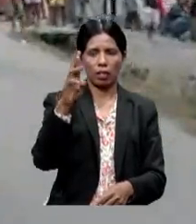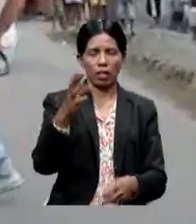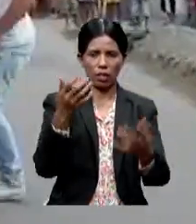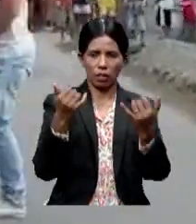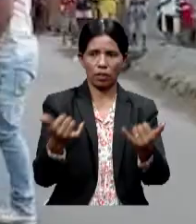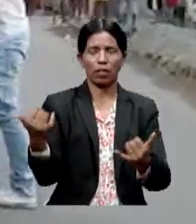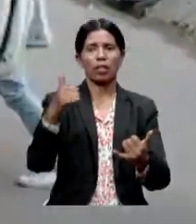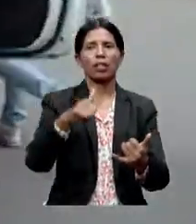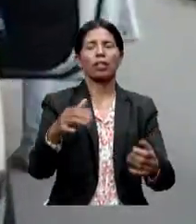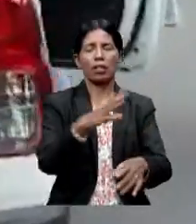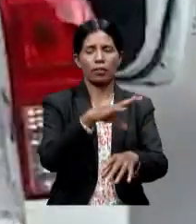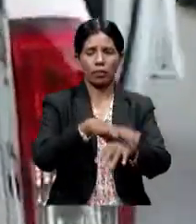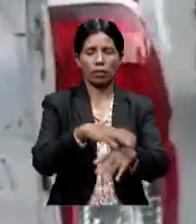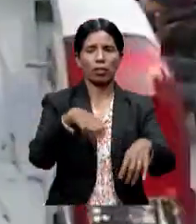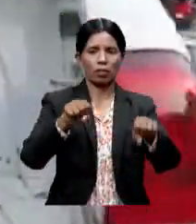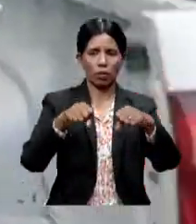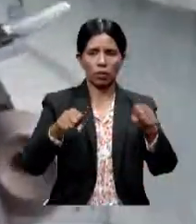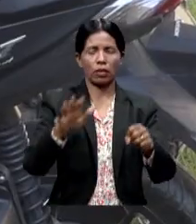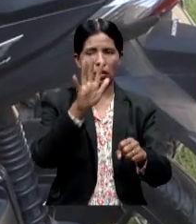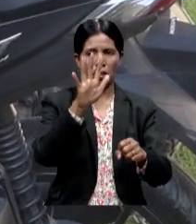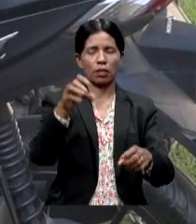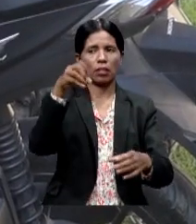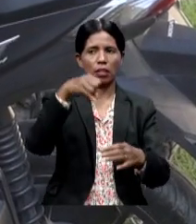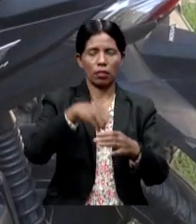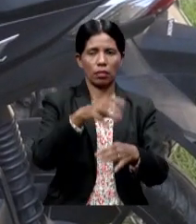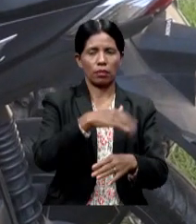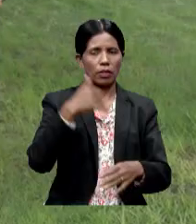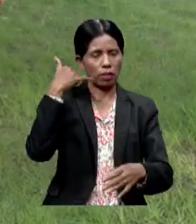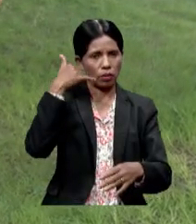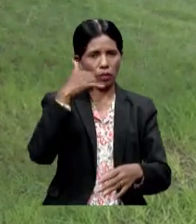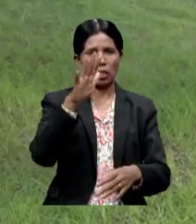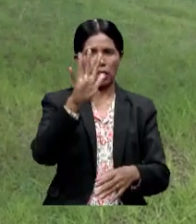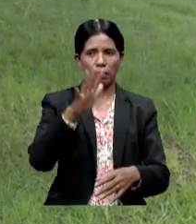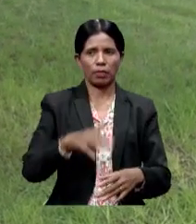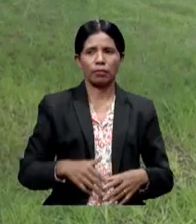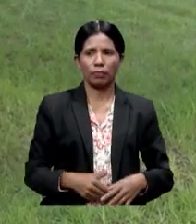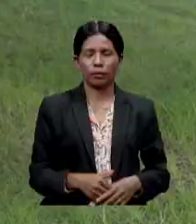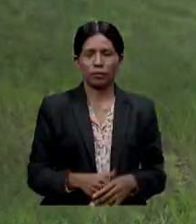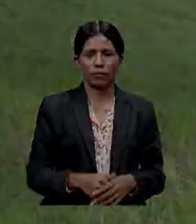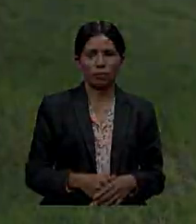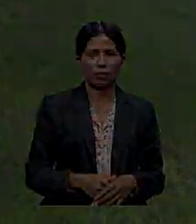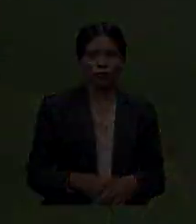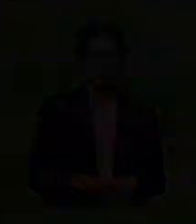Daudaune assegura una evidência motorizada 5, inclui telemóvel 5. Emerenciana Martins, Tito Silva, Ziemen.